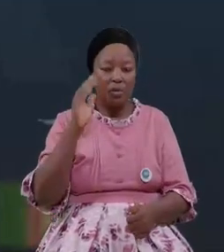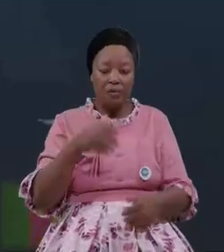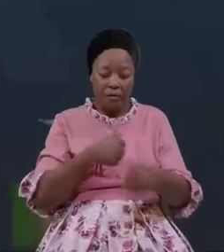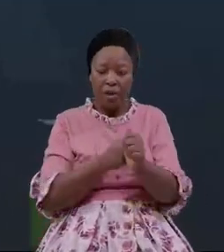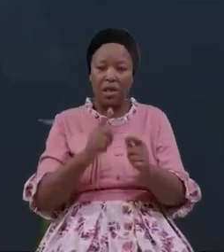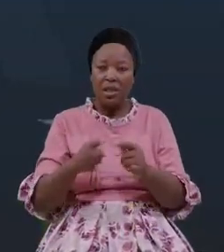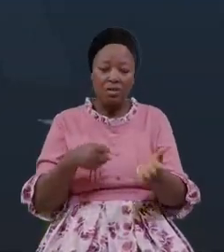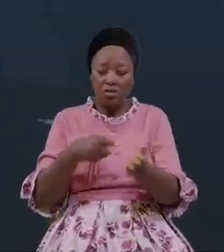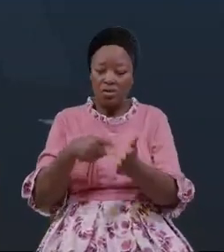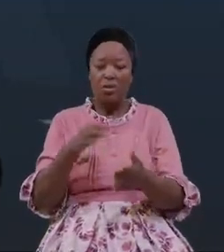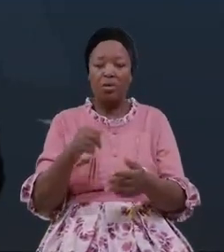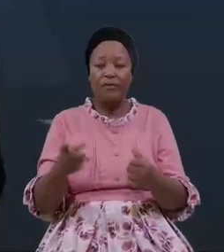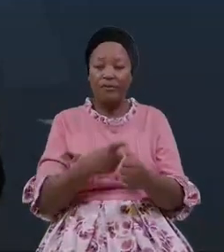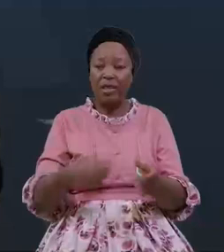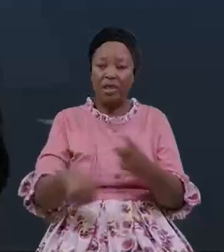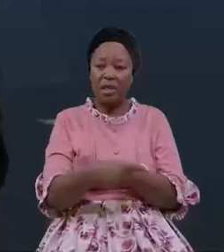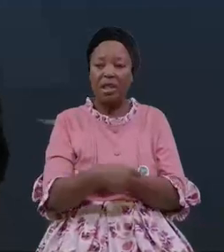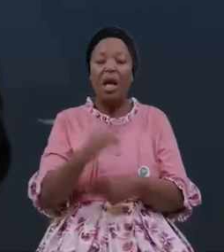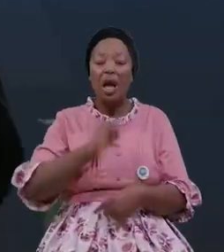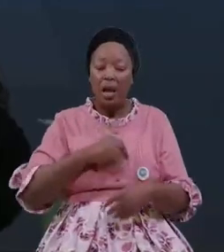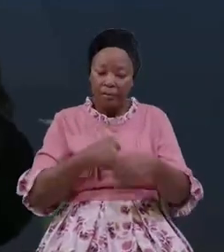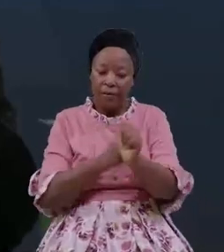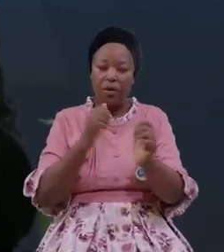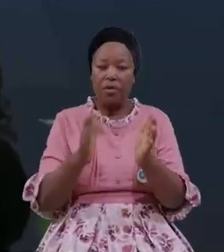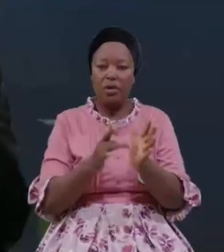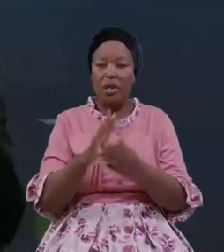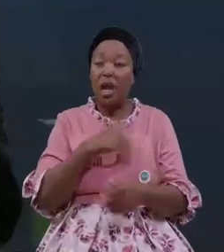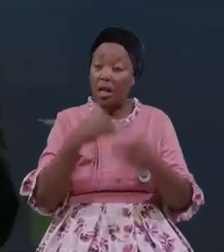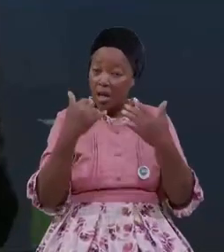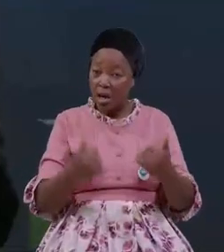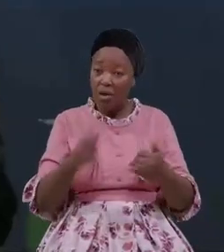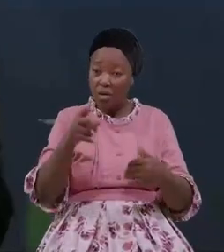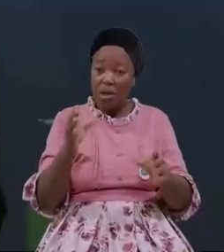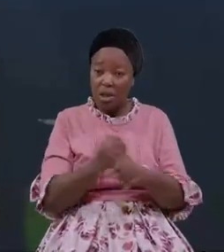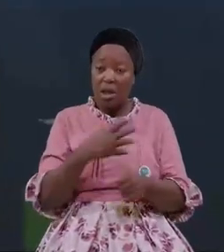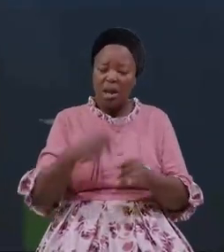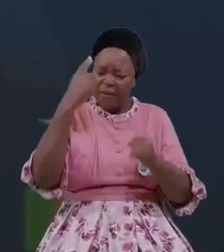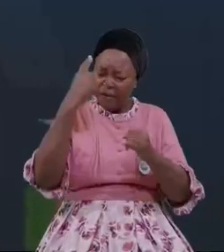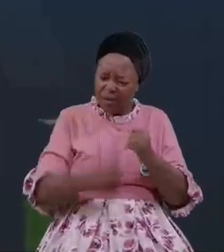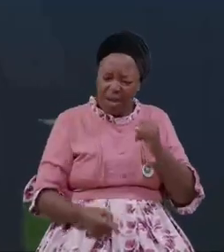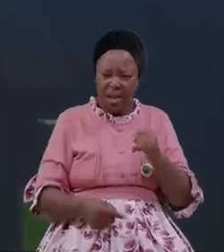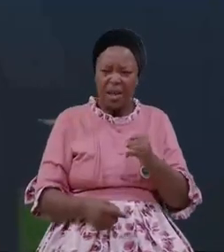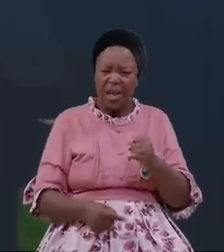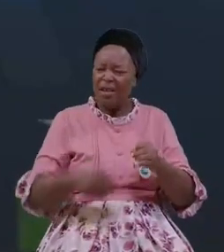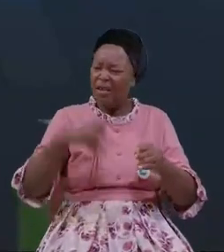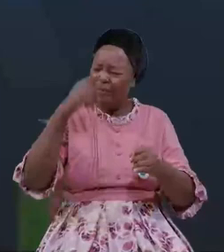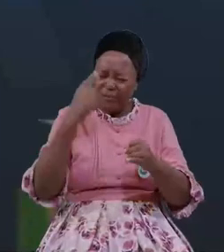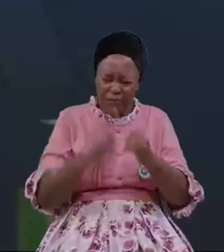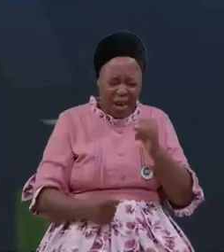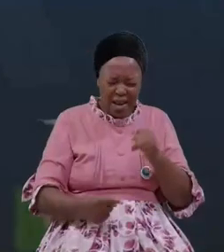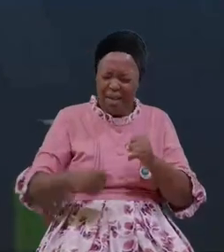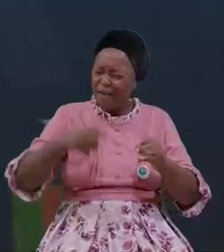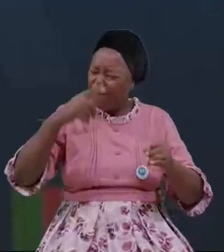vous indiquz au premier jour que je suis Jésus maintenant vous prenez la dernière la